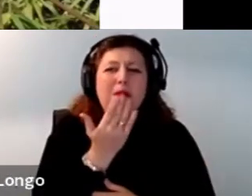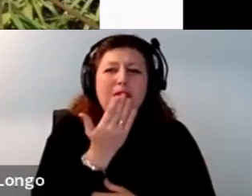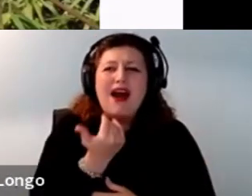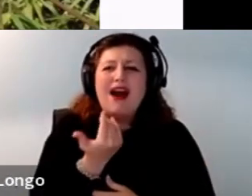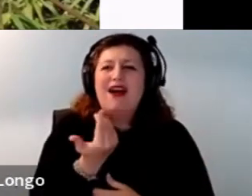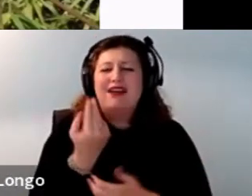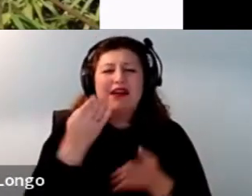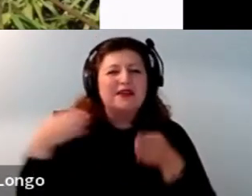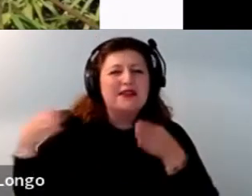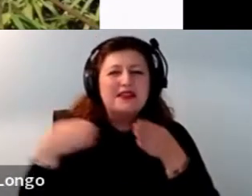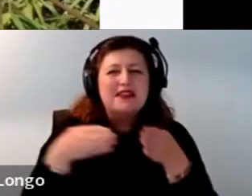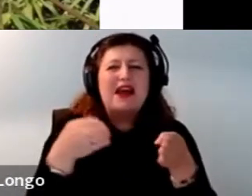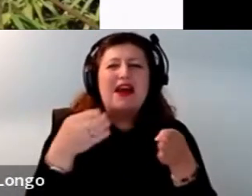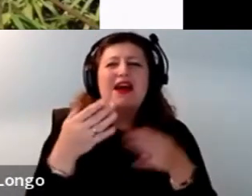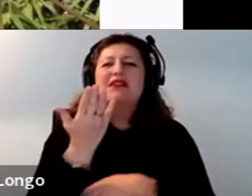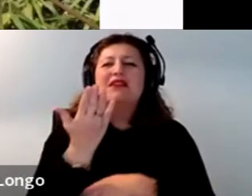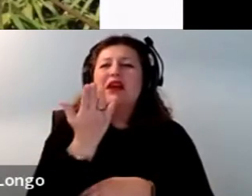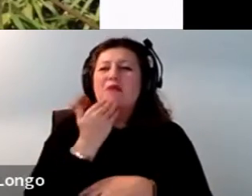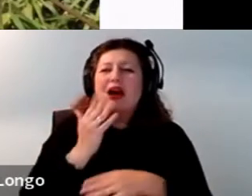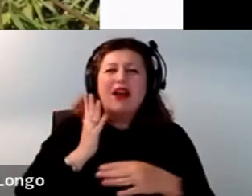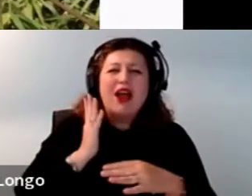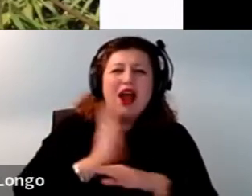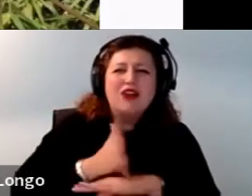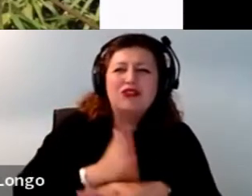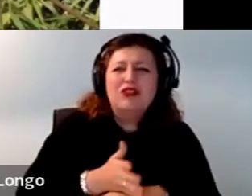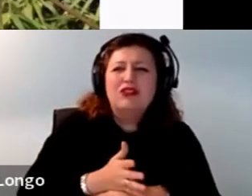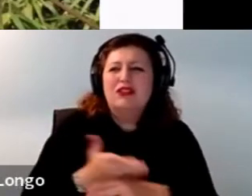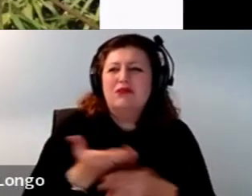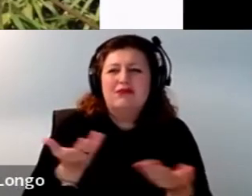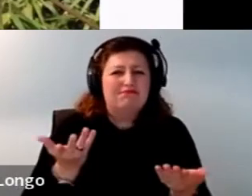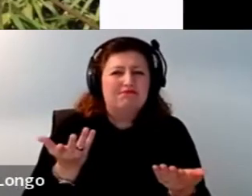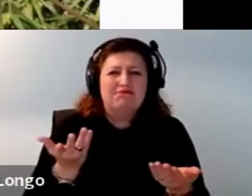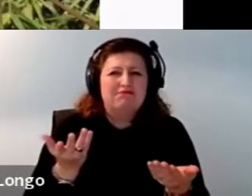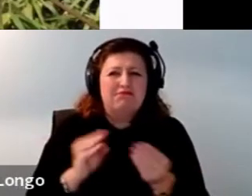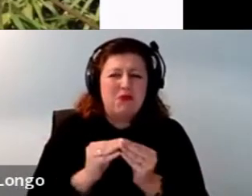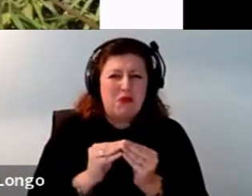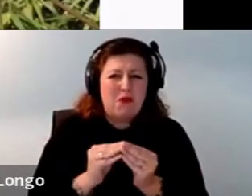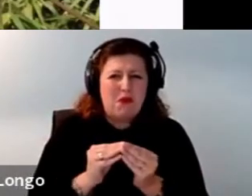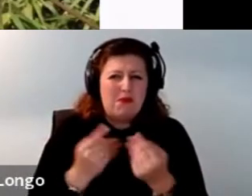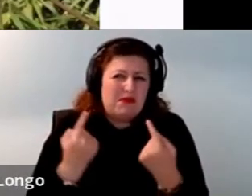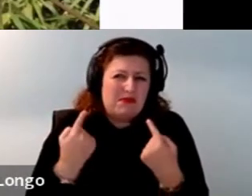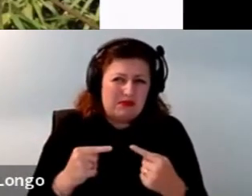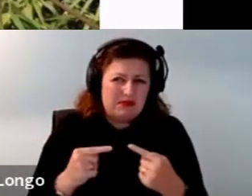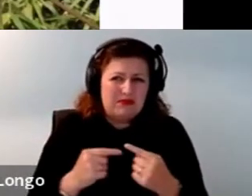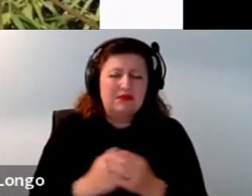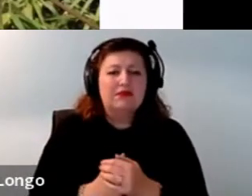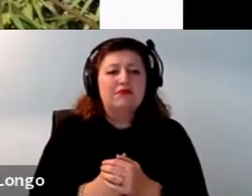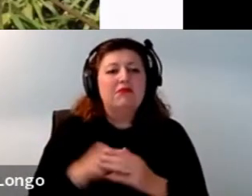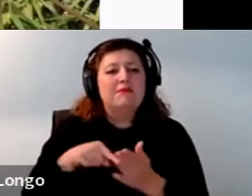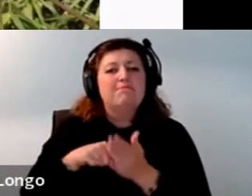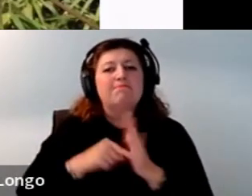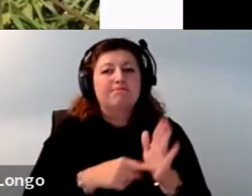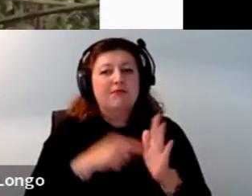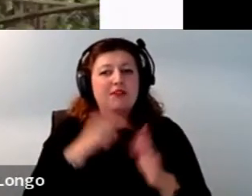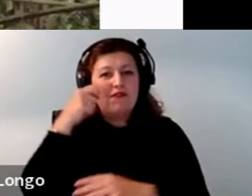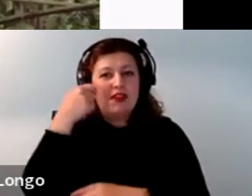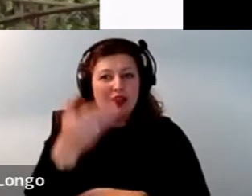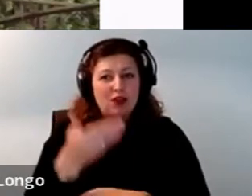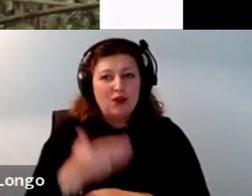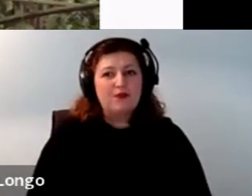un accesso anche per le persone normali. Adesso lo faccio riprendere.